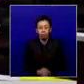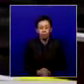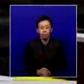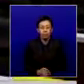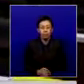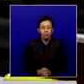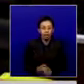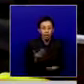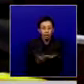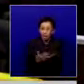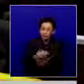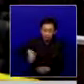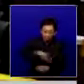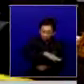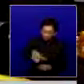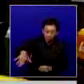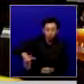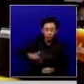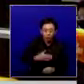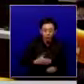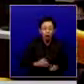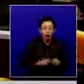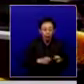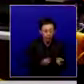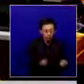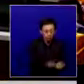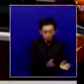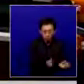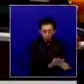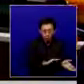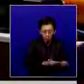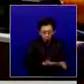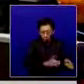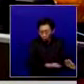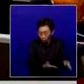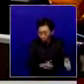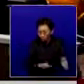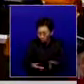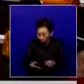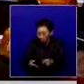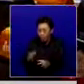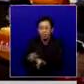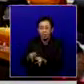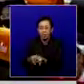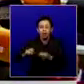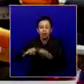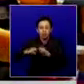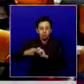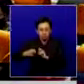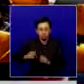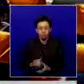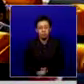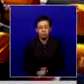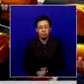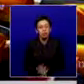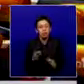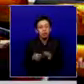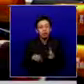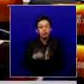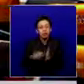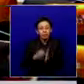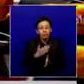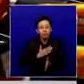ระบบการเงินทั้งหมดพันกันไปหมดแบงก์ก็จะมีปัญหานี่คือเหตุผลที่เราออ